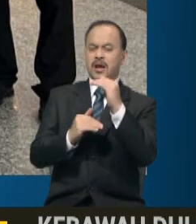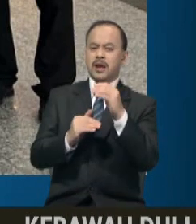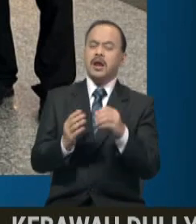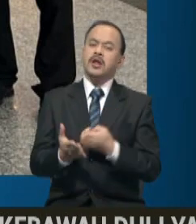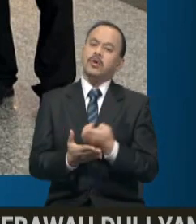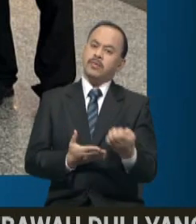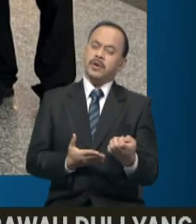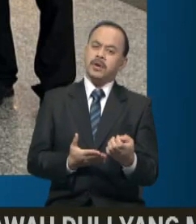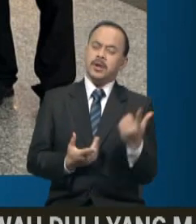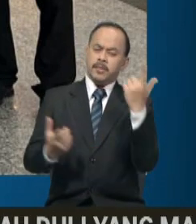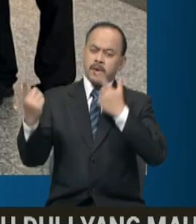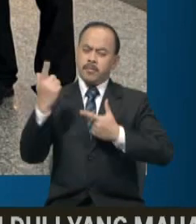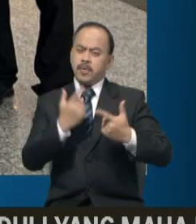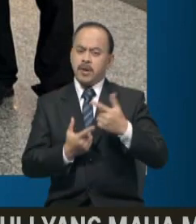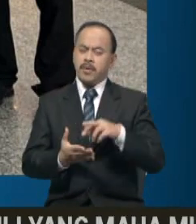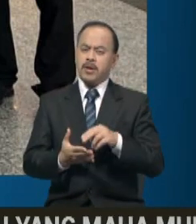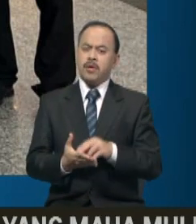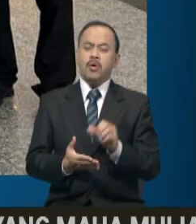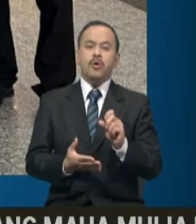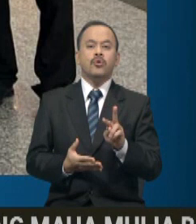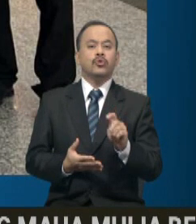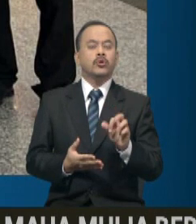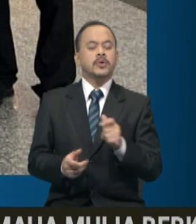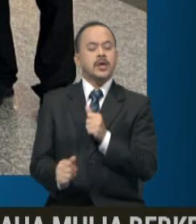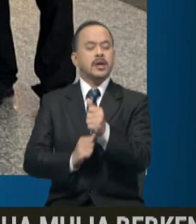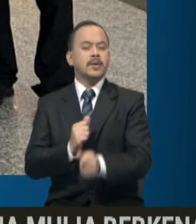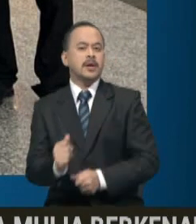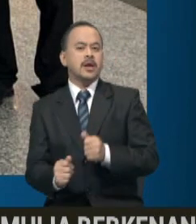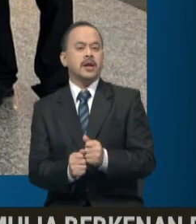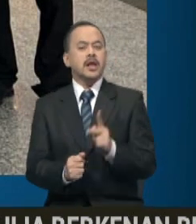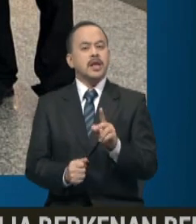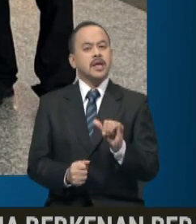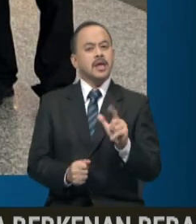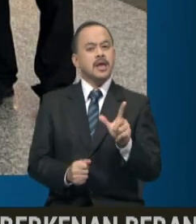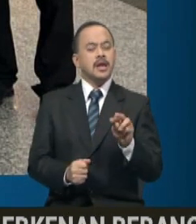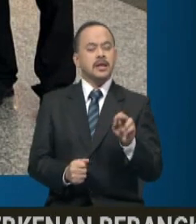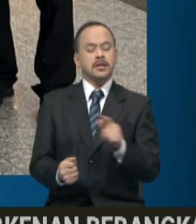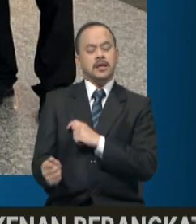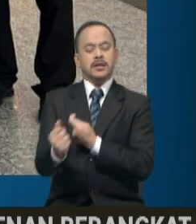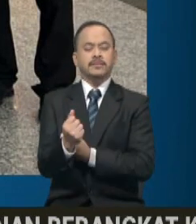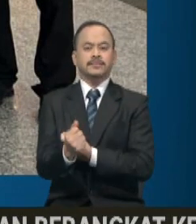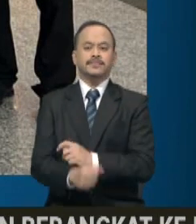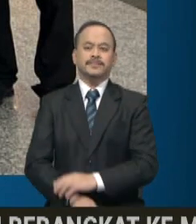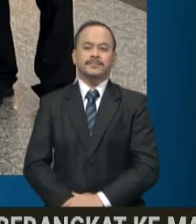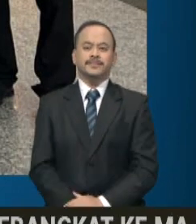Tempat-tempat yang dilawati termasuk pelabuhan otomasi antarabangsa dan kilang tenaga suria.